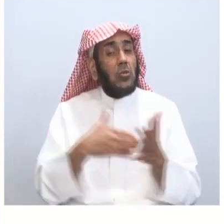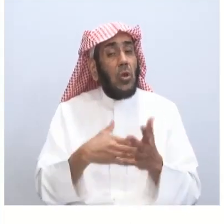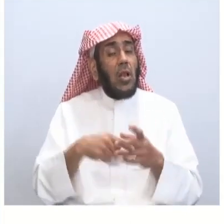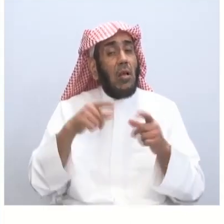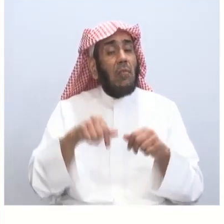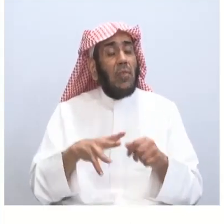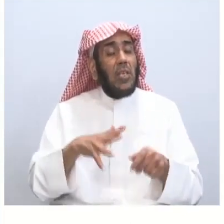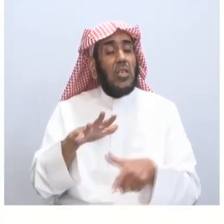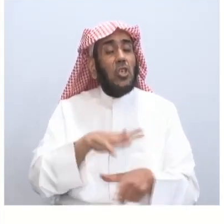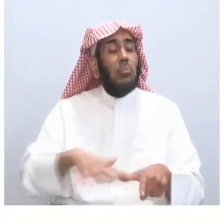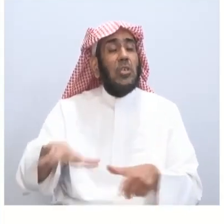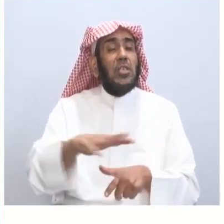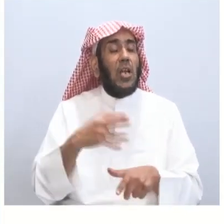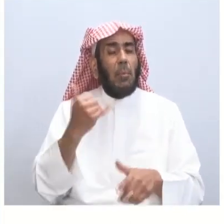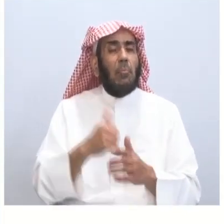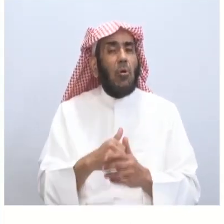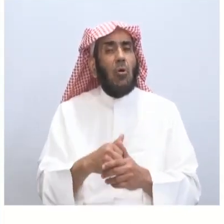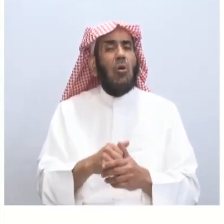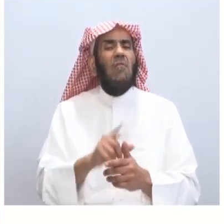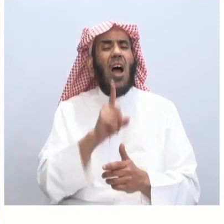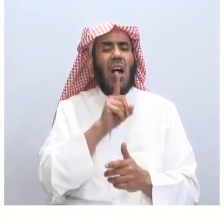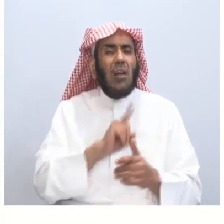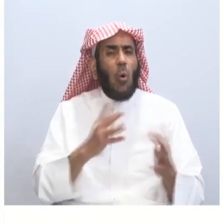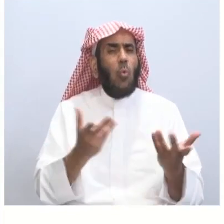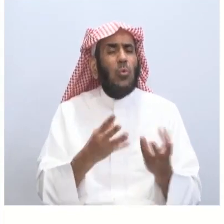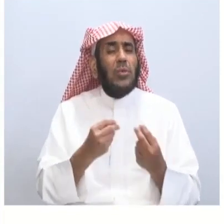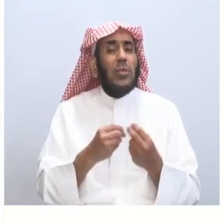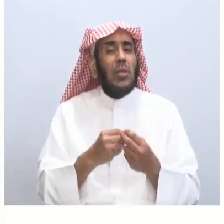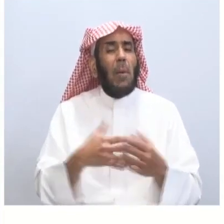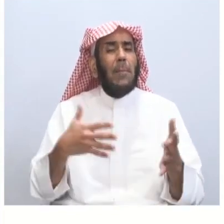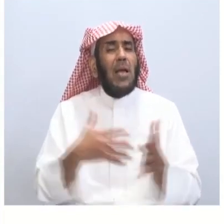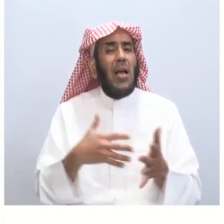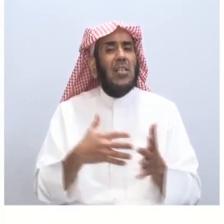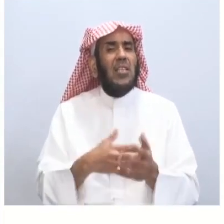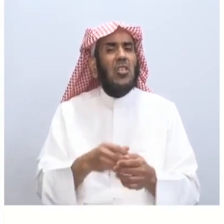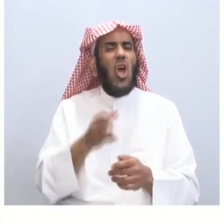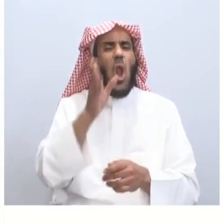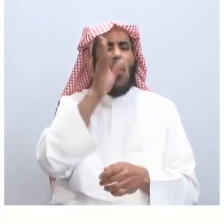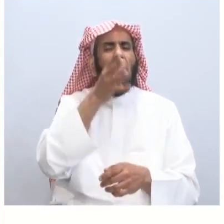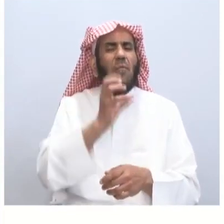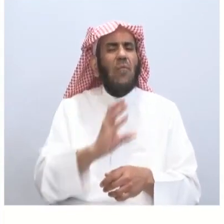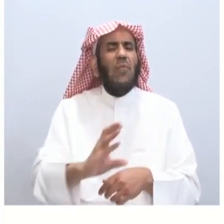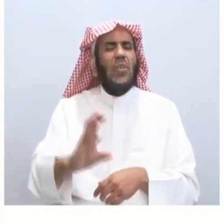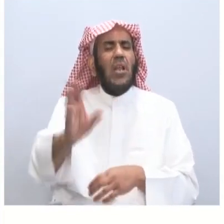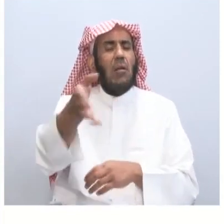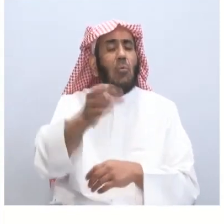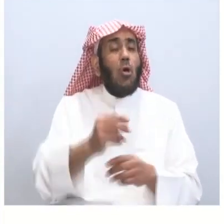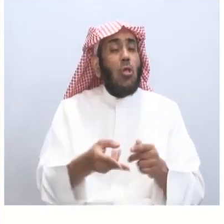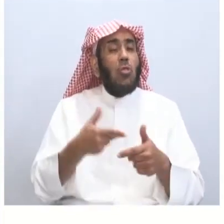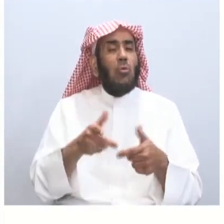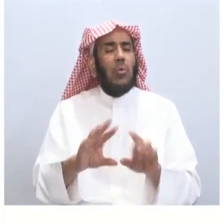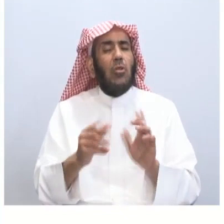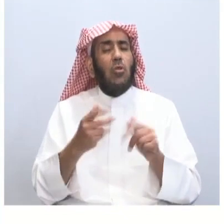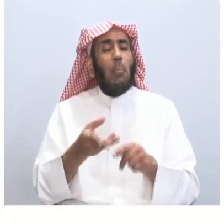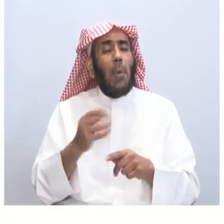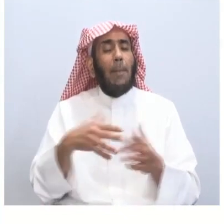في شبه الجزيره العربيه فارقوا بحادثه الفيل ثم